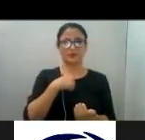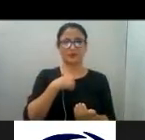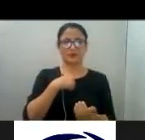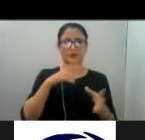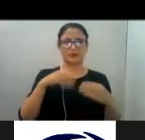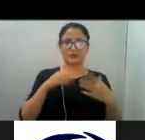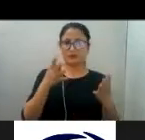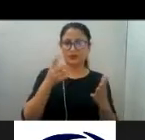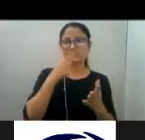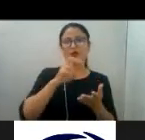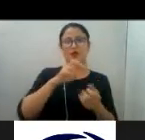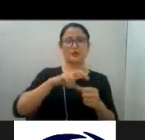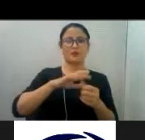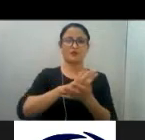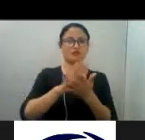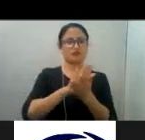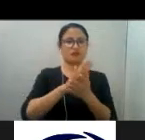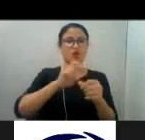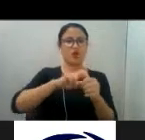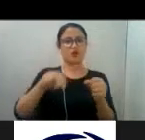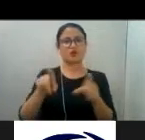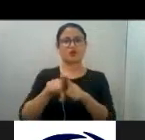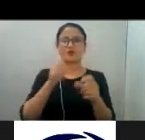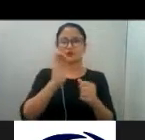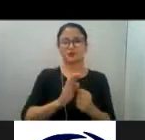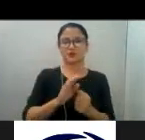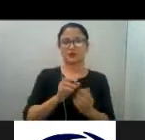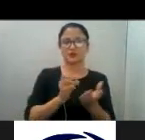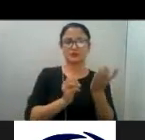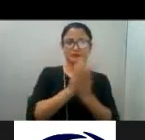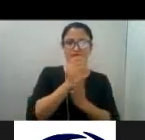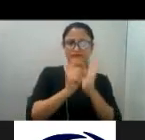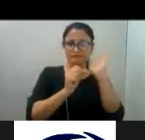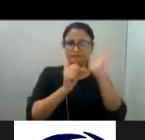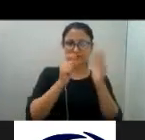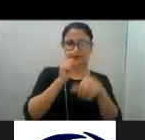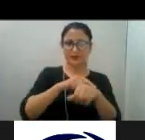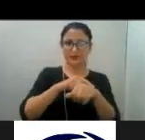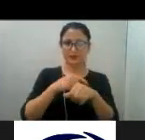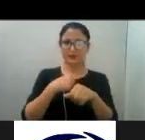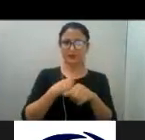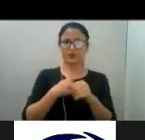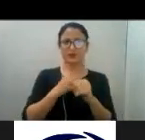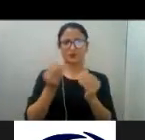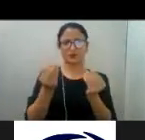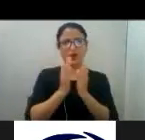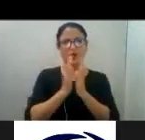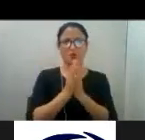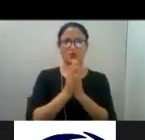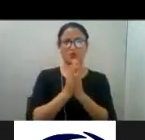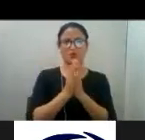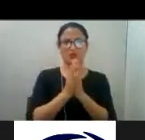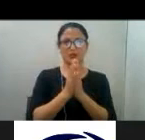सक्छौँ। अर्को कुरा, यो प्रेजेन्टेसन भइराखेको बेला यहाँहरूलाई मेरो सानो अनुरोध,